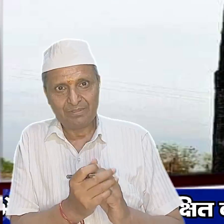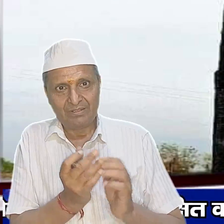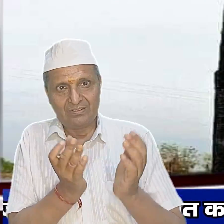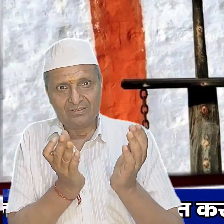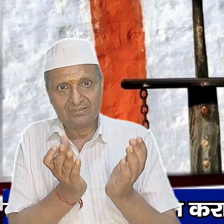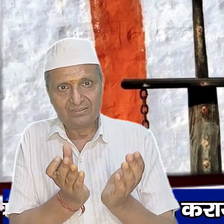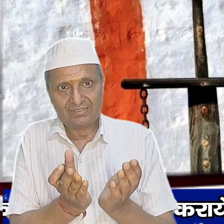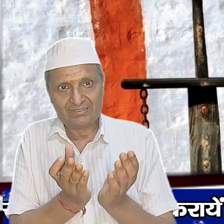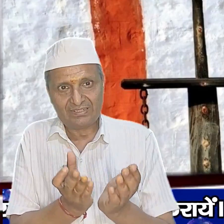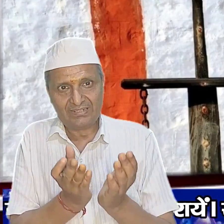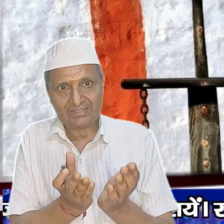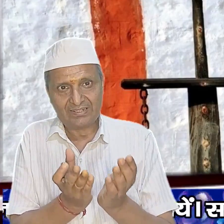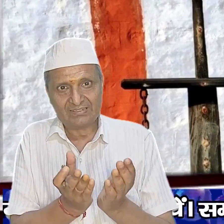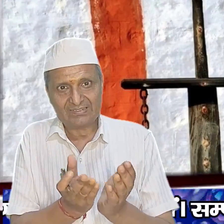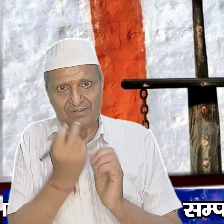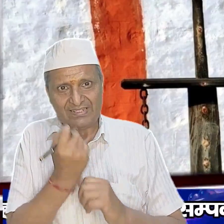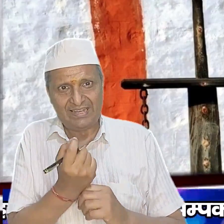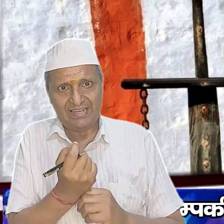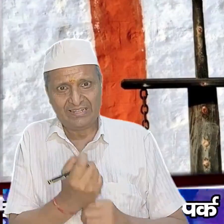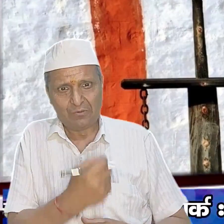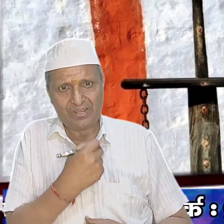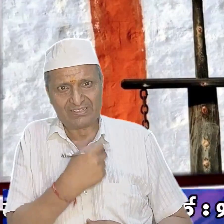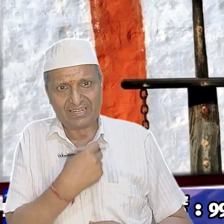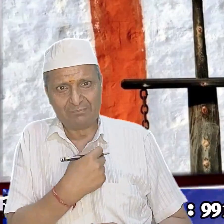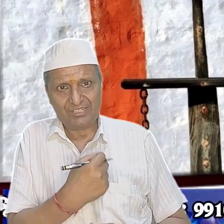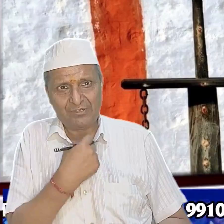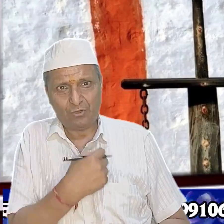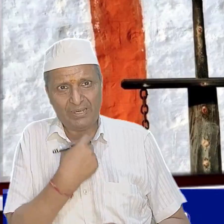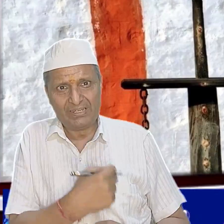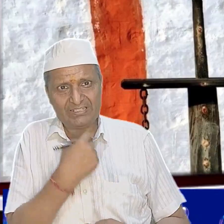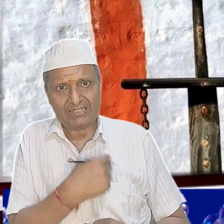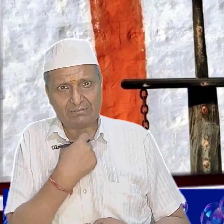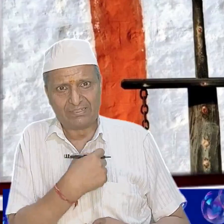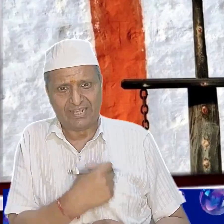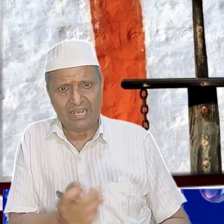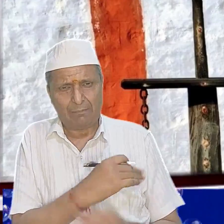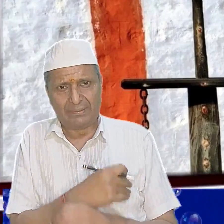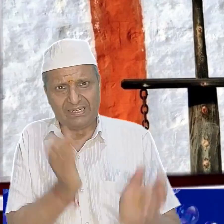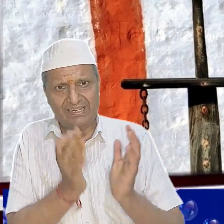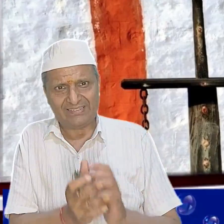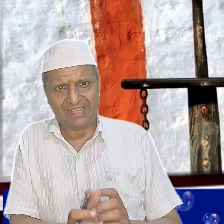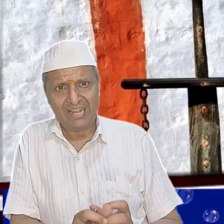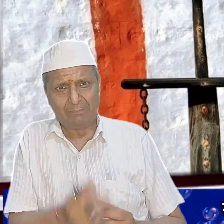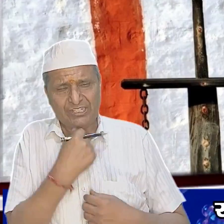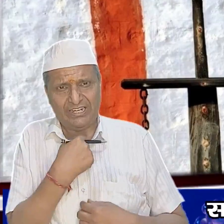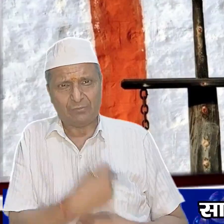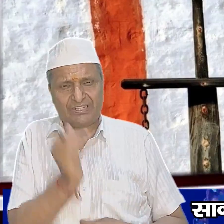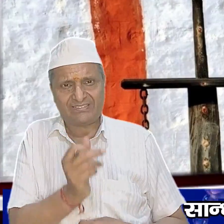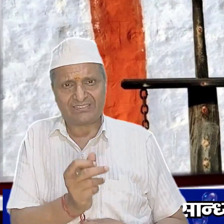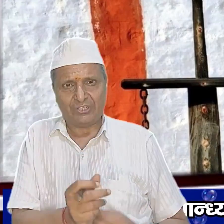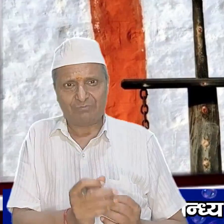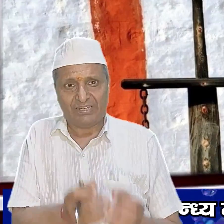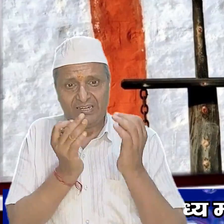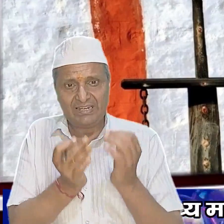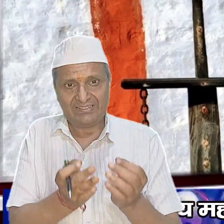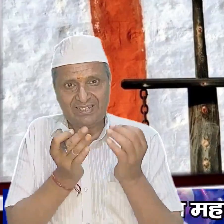22,000 जैनों को उसने स्वाहा किया। शाम 8 बजे आपके पास आपके अपने चैनल चैनल महालक्ष्मी के साथ जरिए से कर रहे हैं आपसे